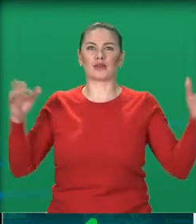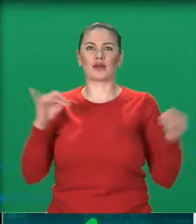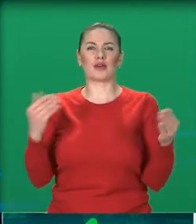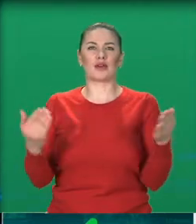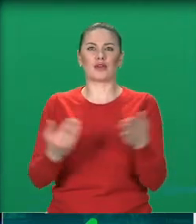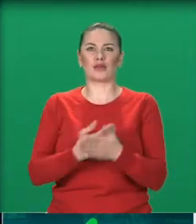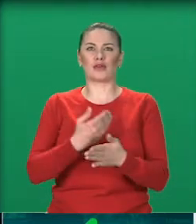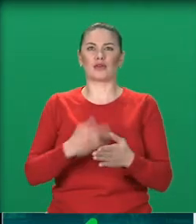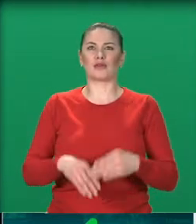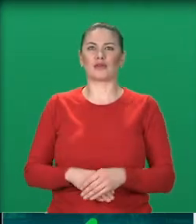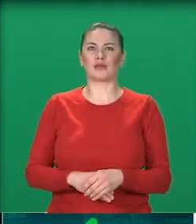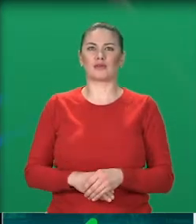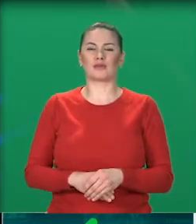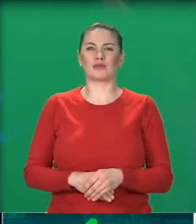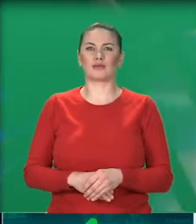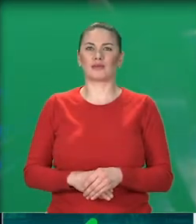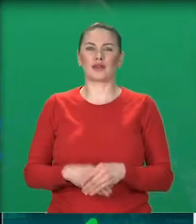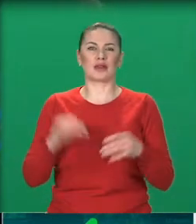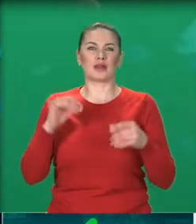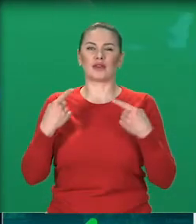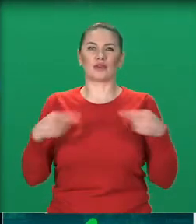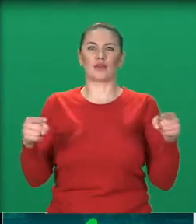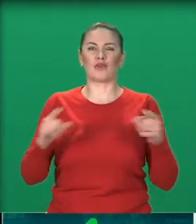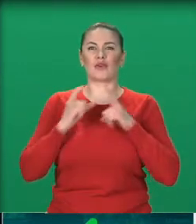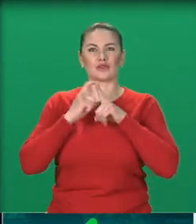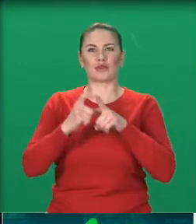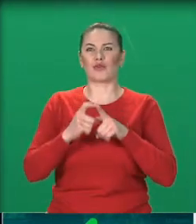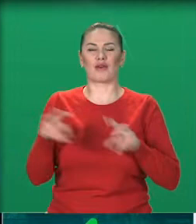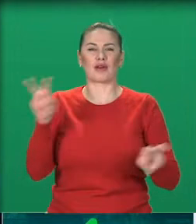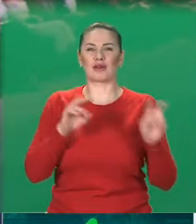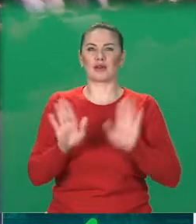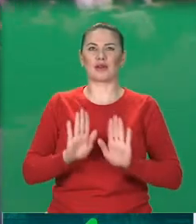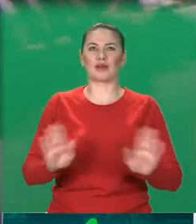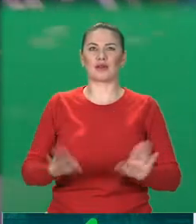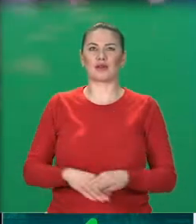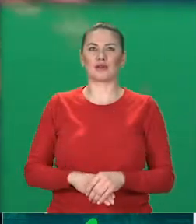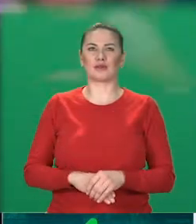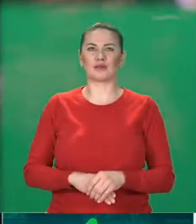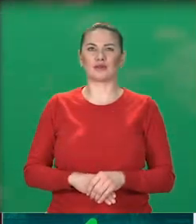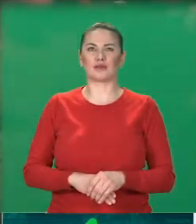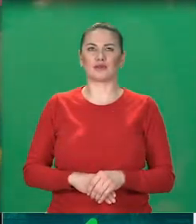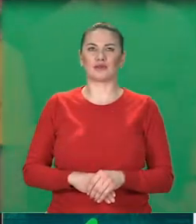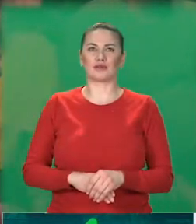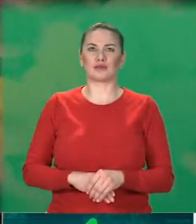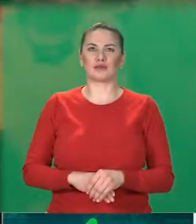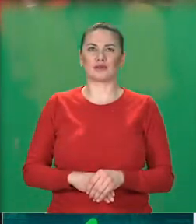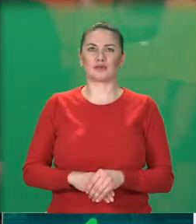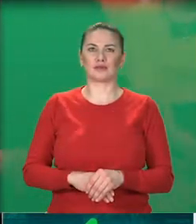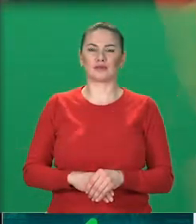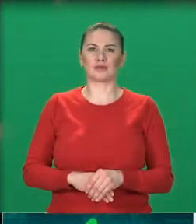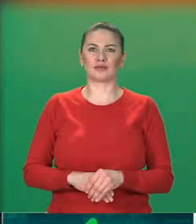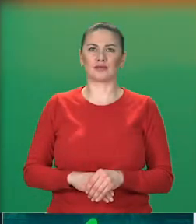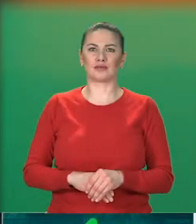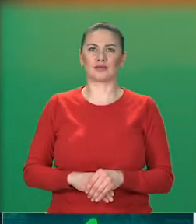Масштабно, иного слова для церемонии открытия не подберешь. В небеса взмывает акробат, на сцене танцуют клоунессы. Как и сериалы «Утро Родины»